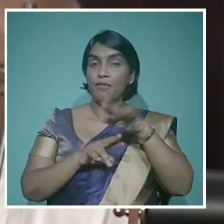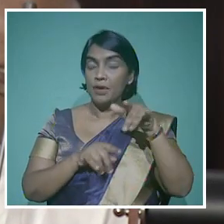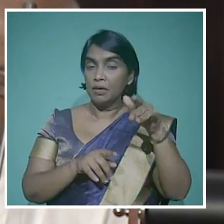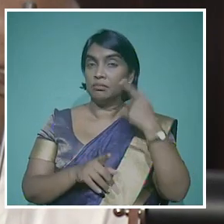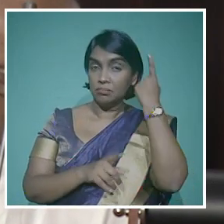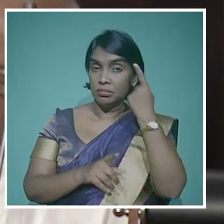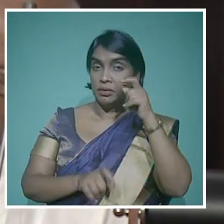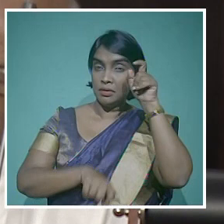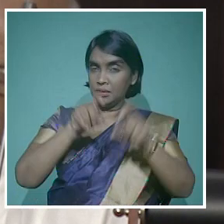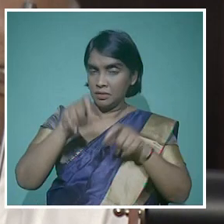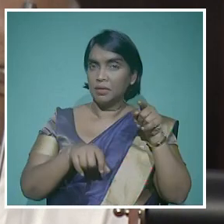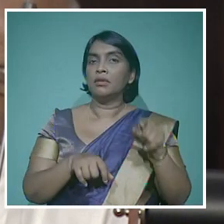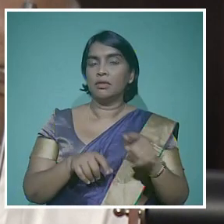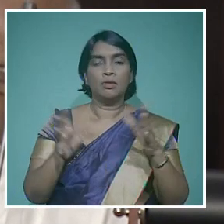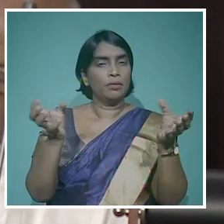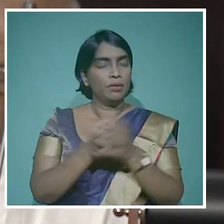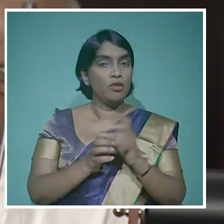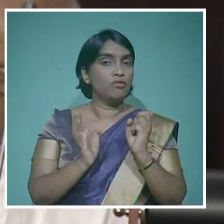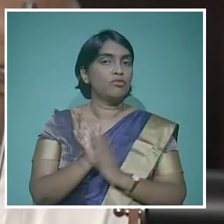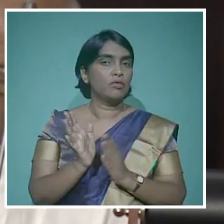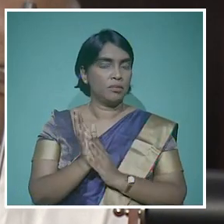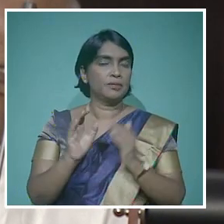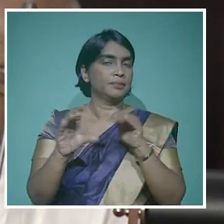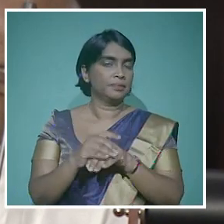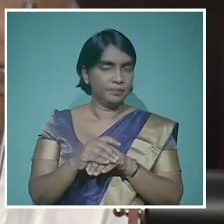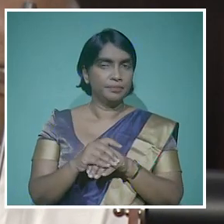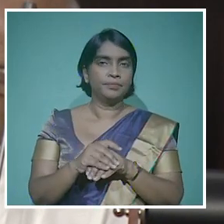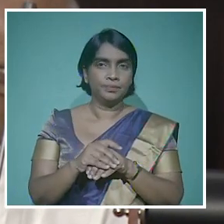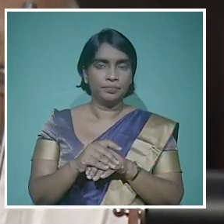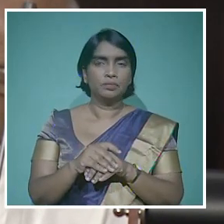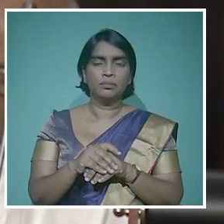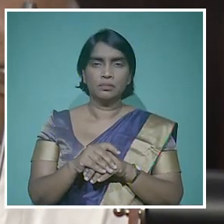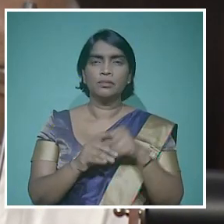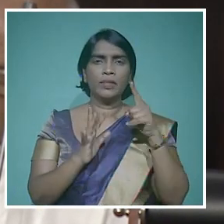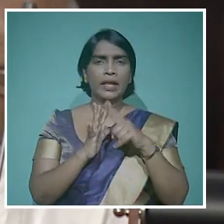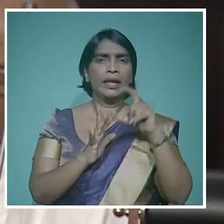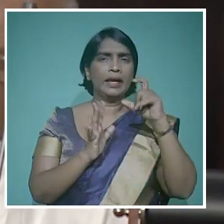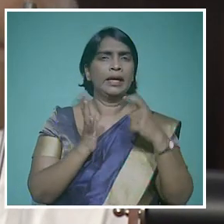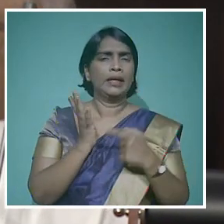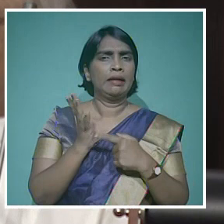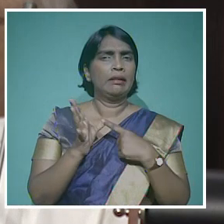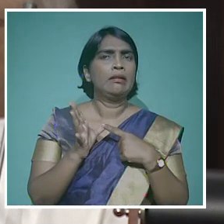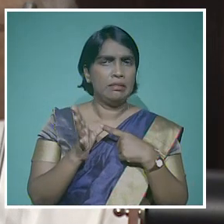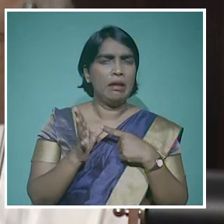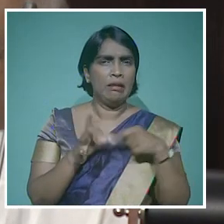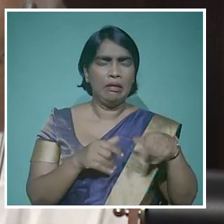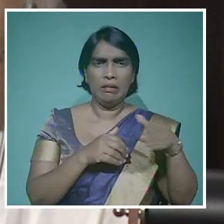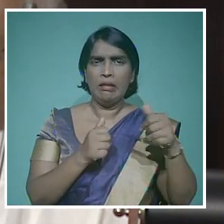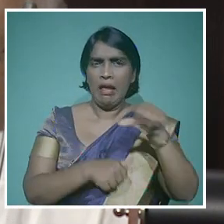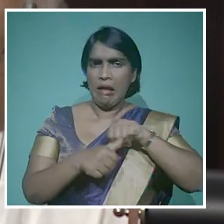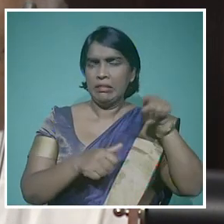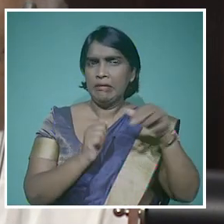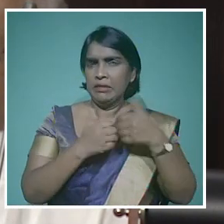අදාළ නිලධාරීන්ගෙන් සැදුම්ලක් කොමිටියක් පත් කරනවා. මම හිතන්නේ ඉක්ට ආයතනයේ දැන් වැඩ කටයුතු අවසන් වෙලා තියෙන්නේ.